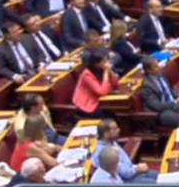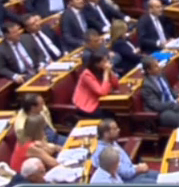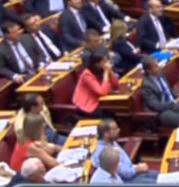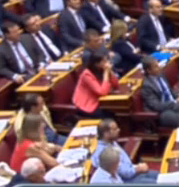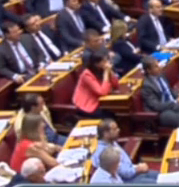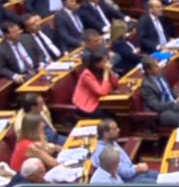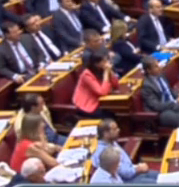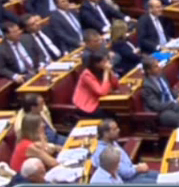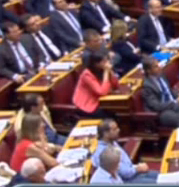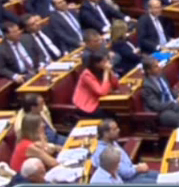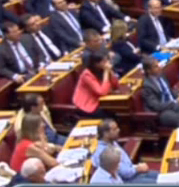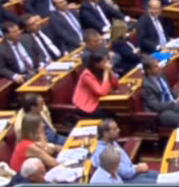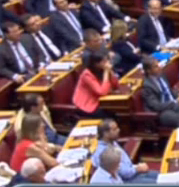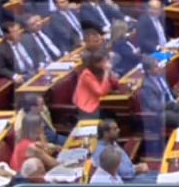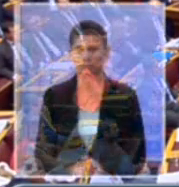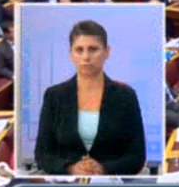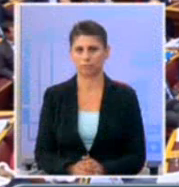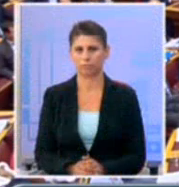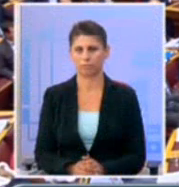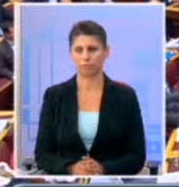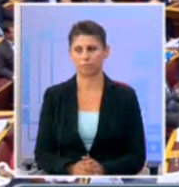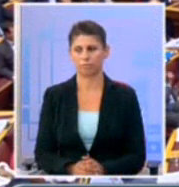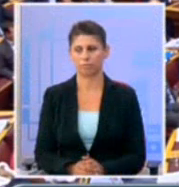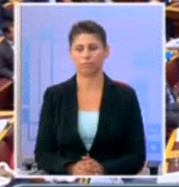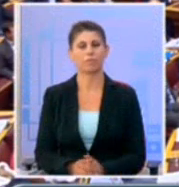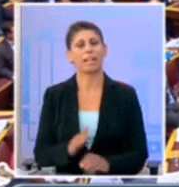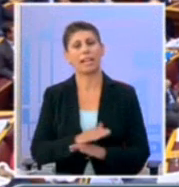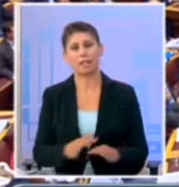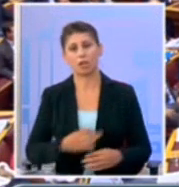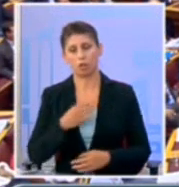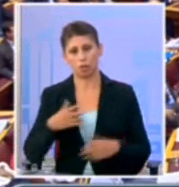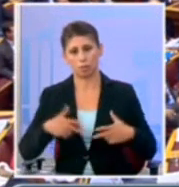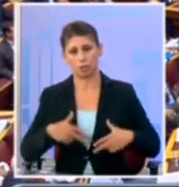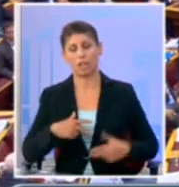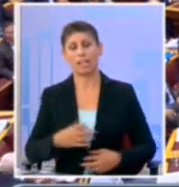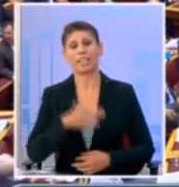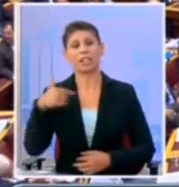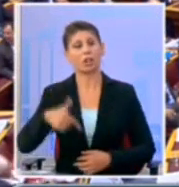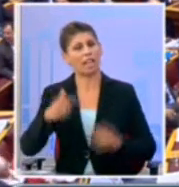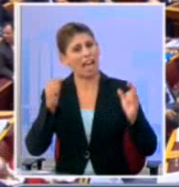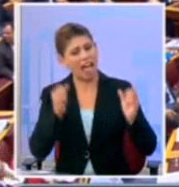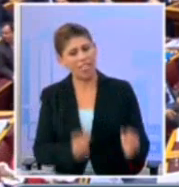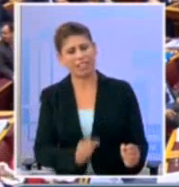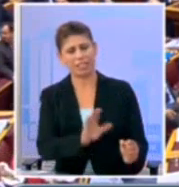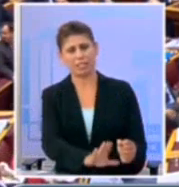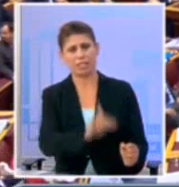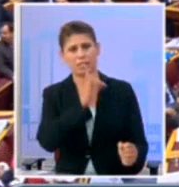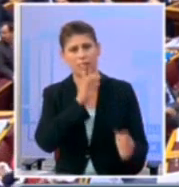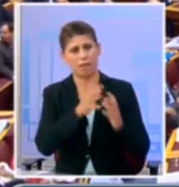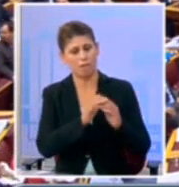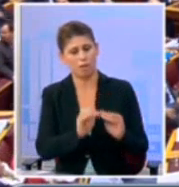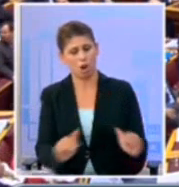Να ολοκληρώσει ο κύριος Υπουργός. Συνεχίστε. Κύριε Γεωργιάδη, καθίστε. Καθίστε,